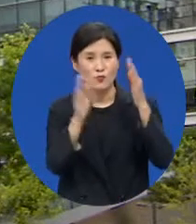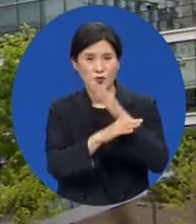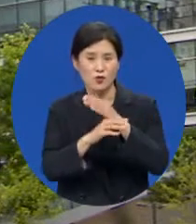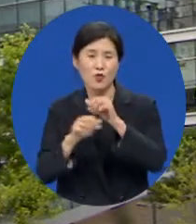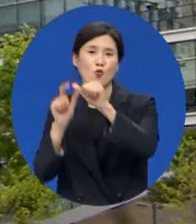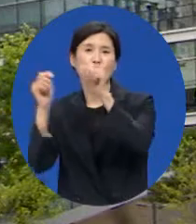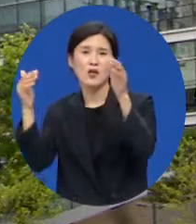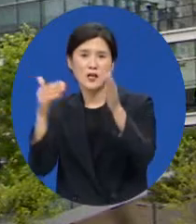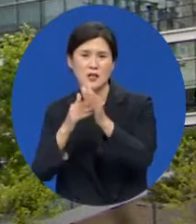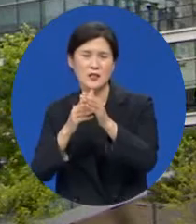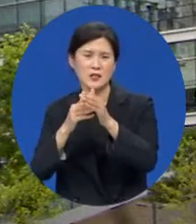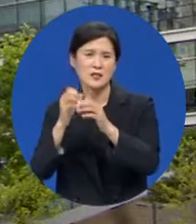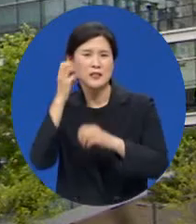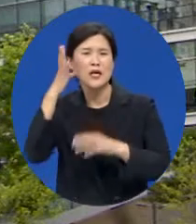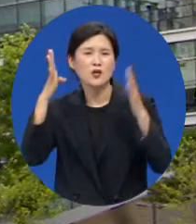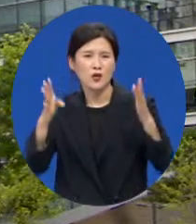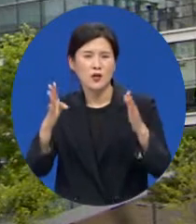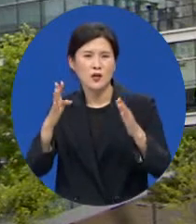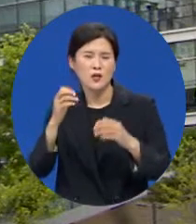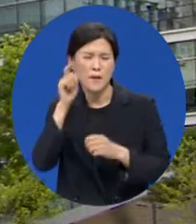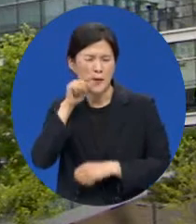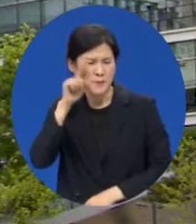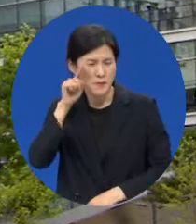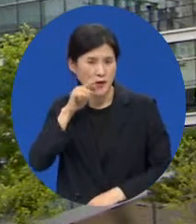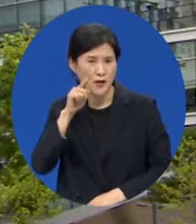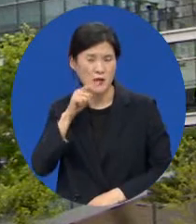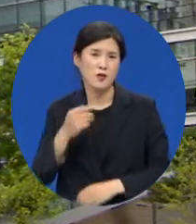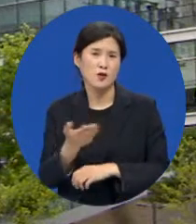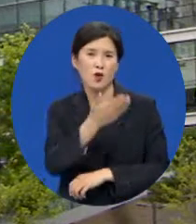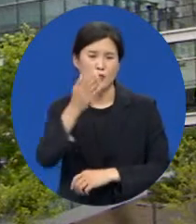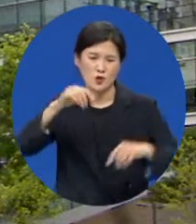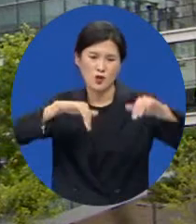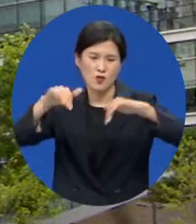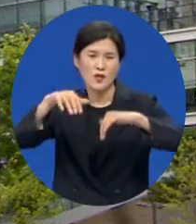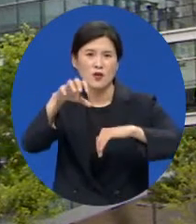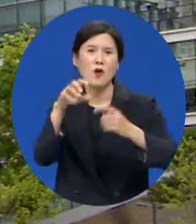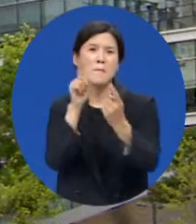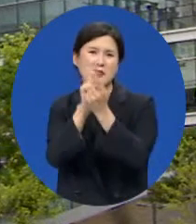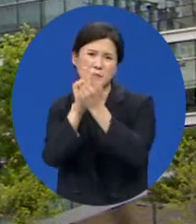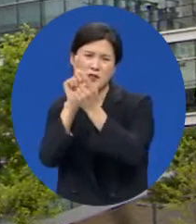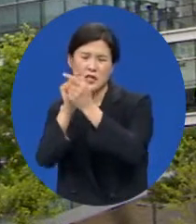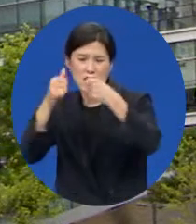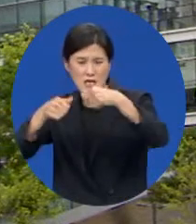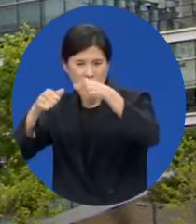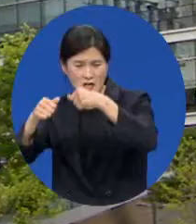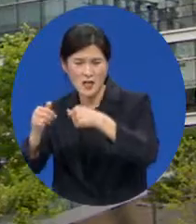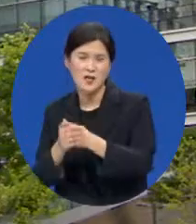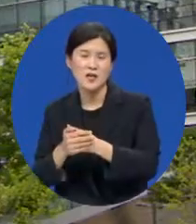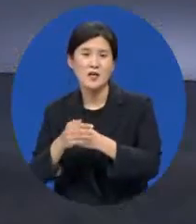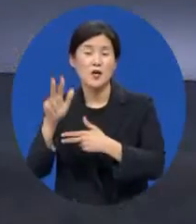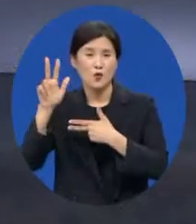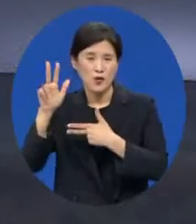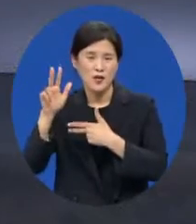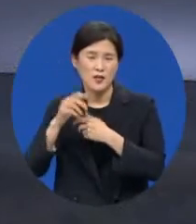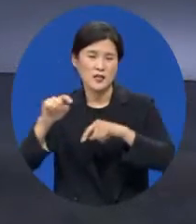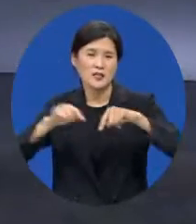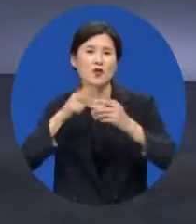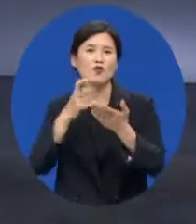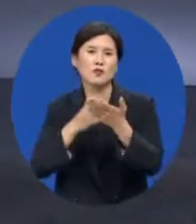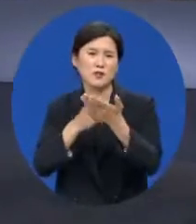동안 한국 빠짐없이 거리에서 시민 여러분들께 직접 인사 드리면서 저희 공약과 교육정책을